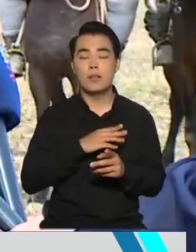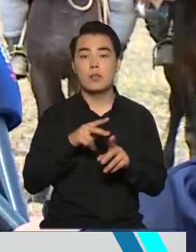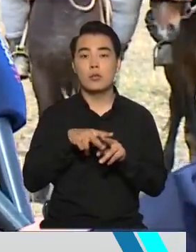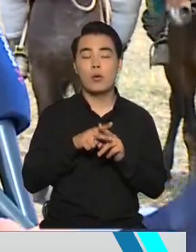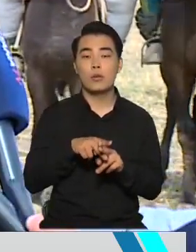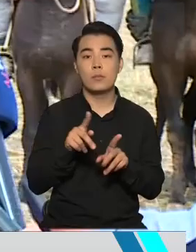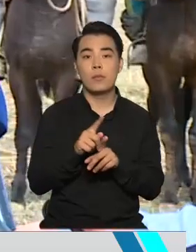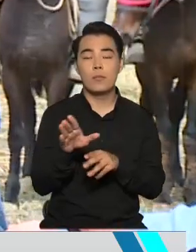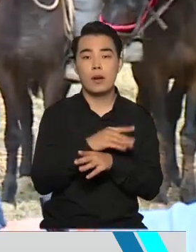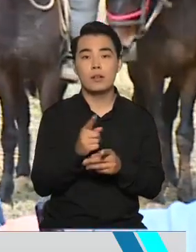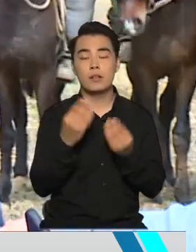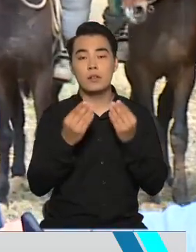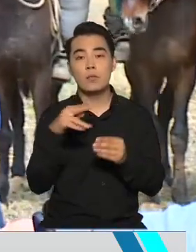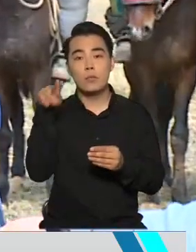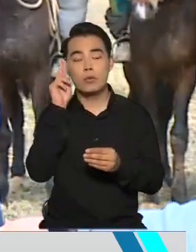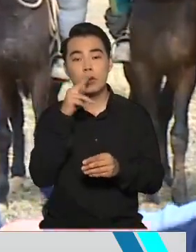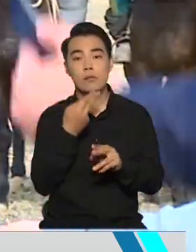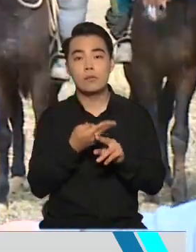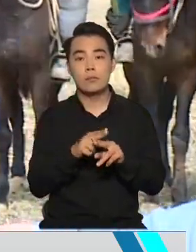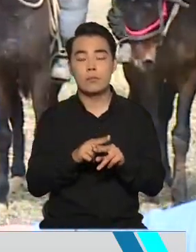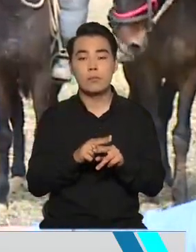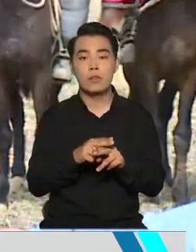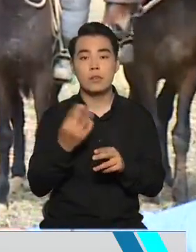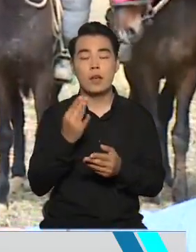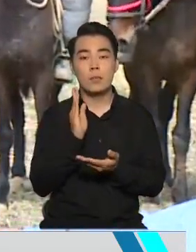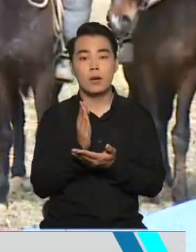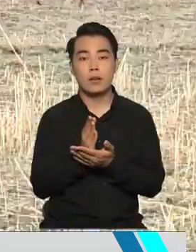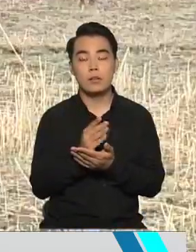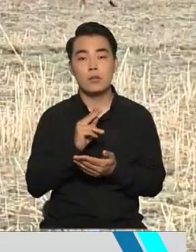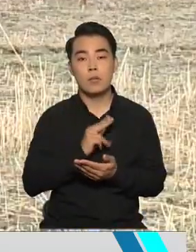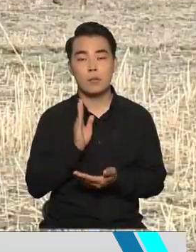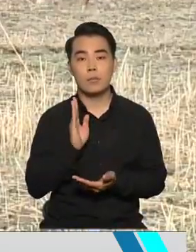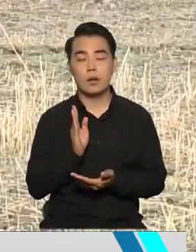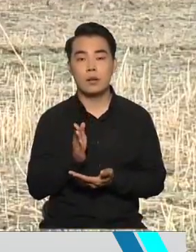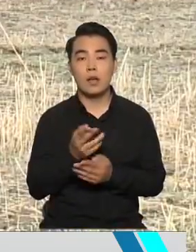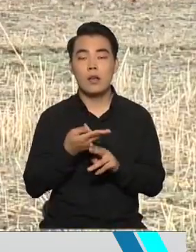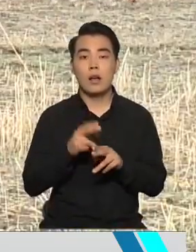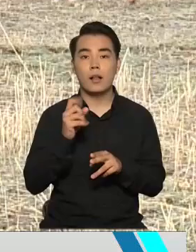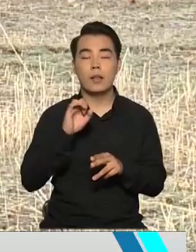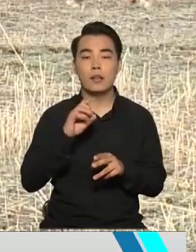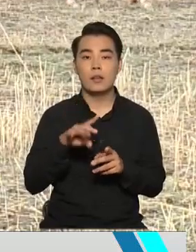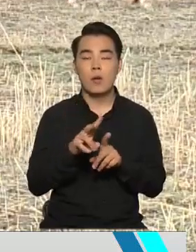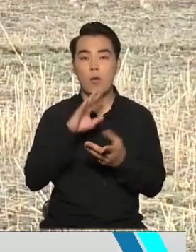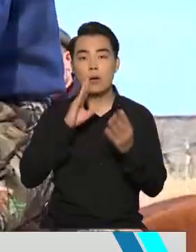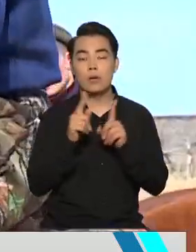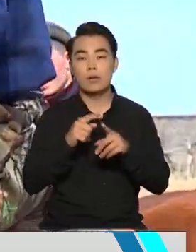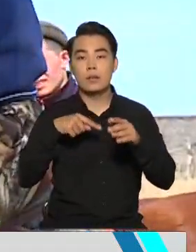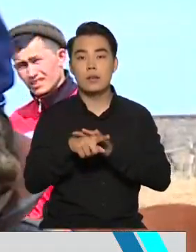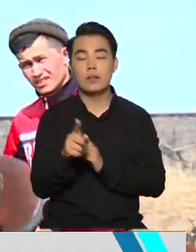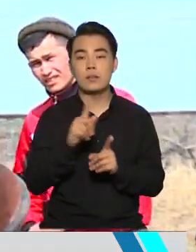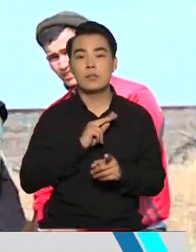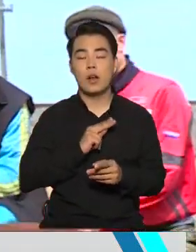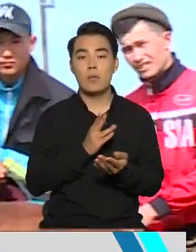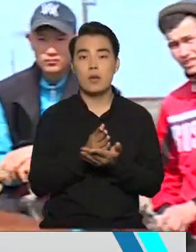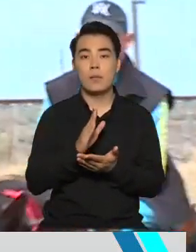сол кісіден үйреніп, сол кісінен тәрбие алып келеміз. Қалдан Шәмшиев қарияның бір өзінің бойына бірнеше